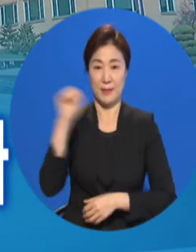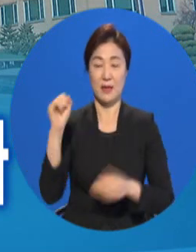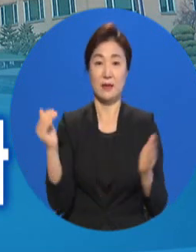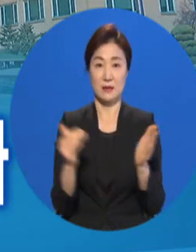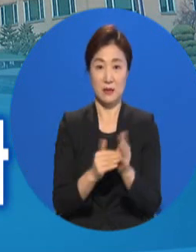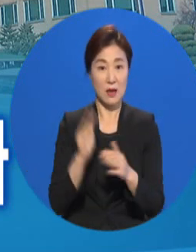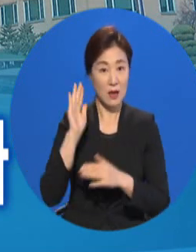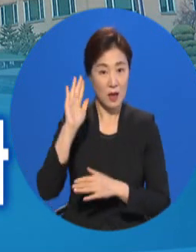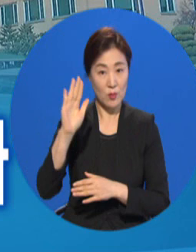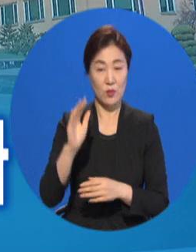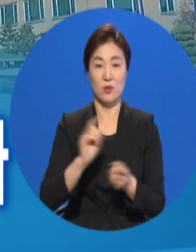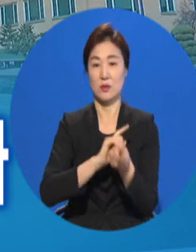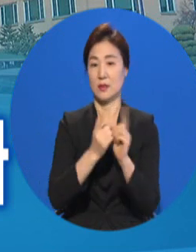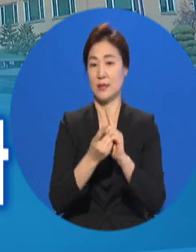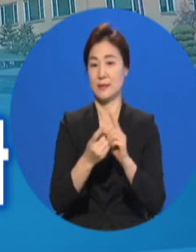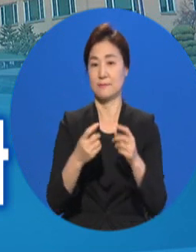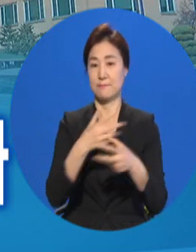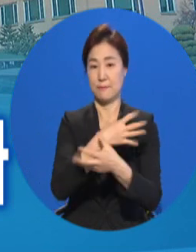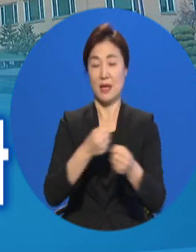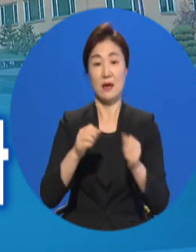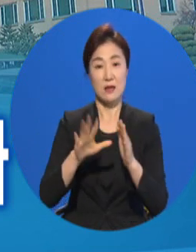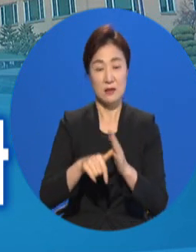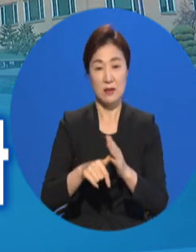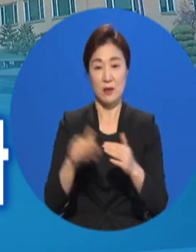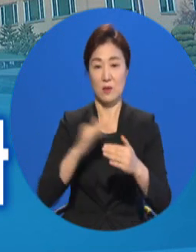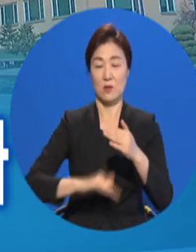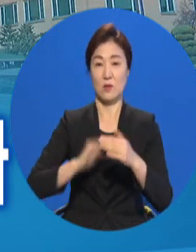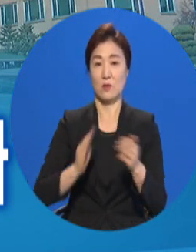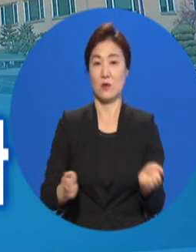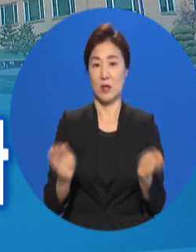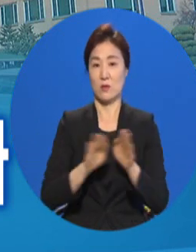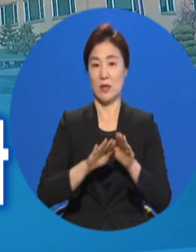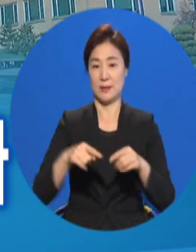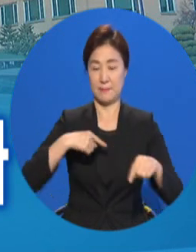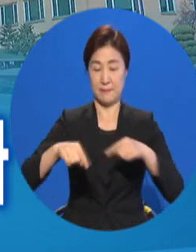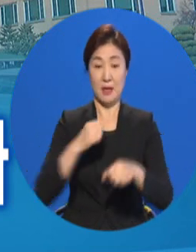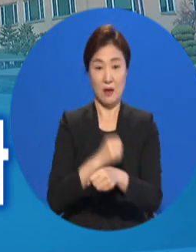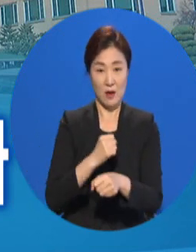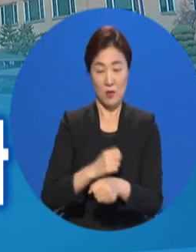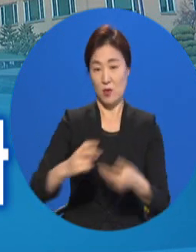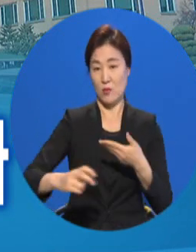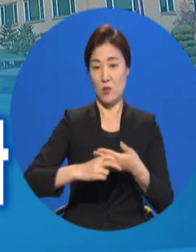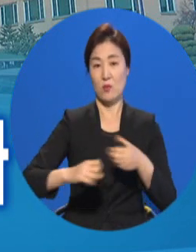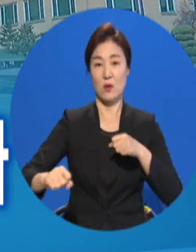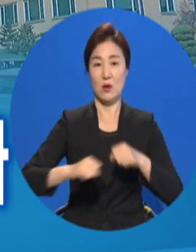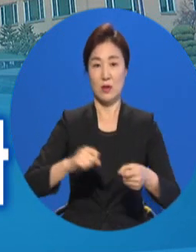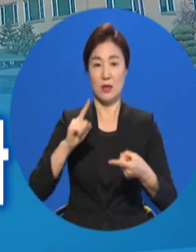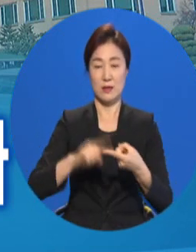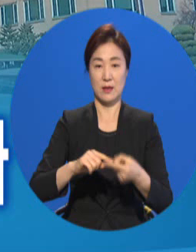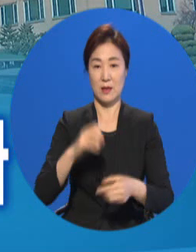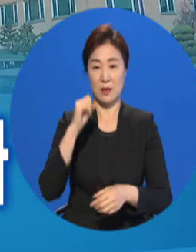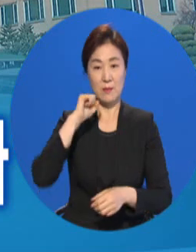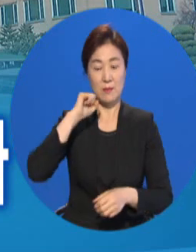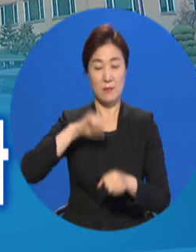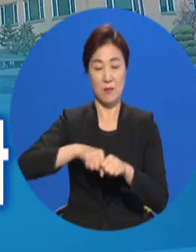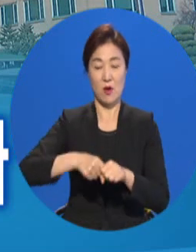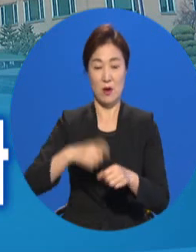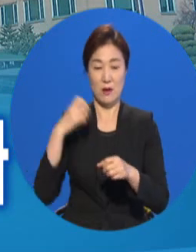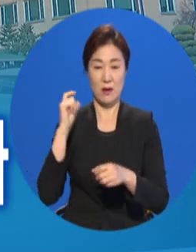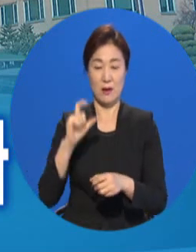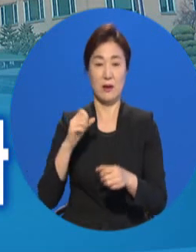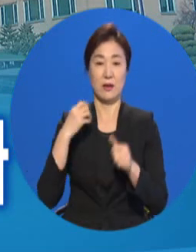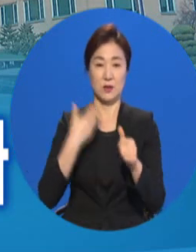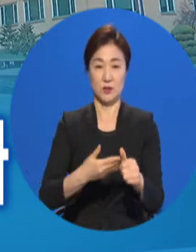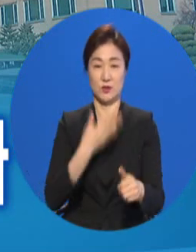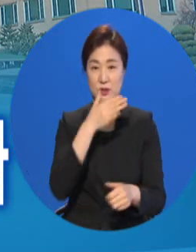앞으로는 측정 대행 계약에 공공기관이 개입하고 측정 대행 업체의 불법 행위에 대해서도 처벌이 강화됩니다. 문형철